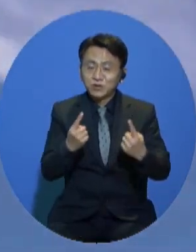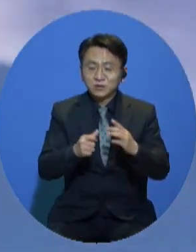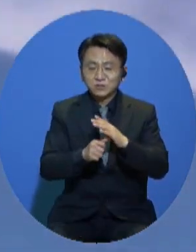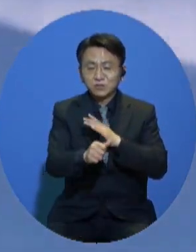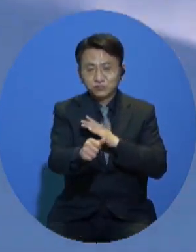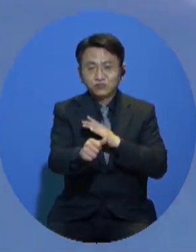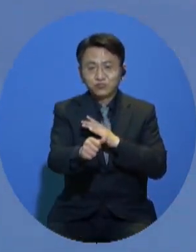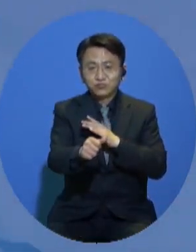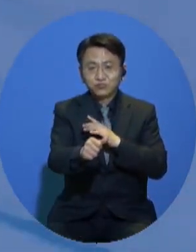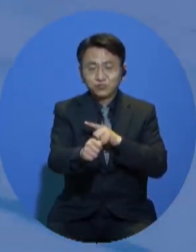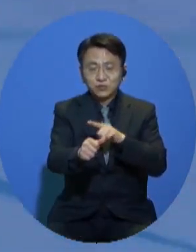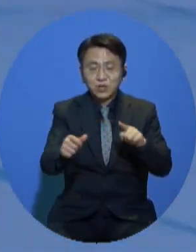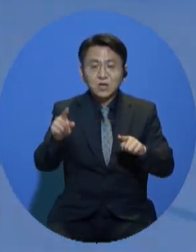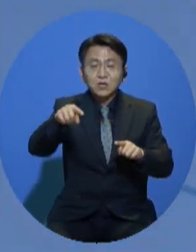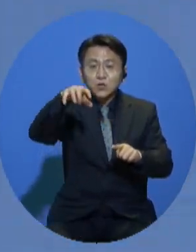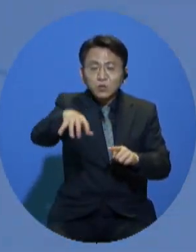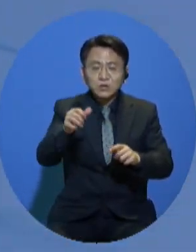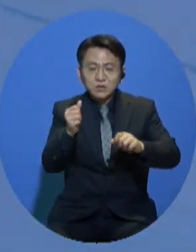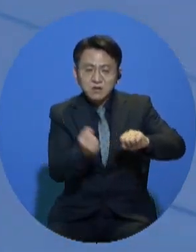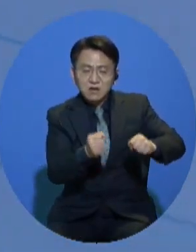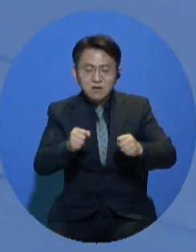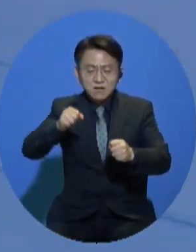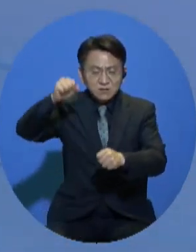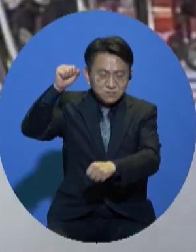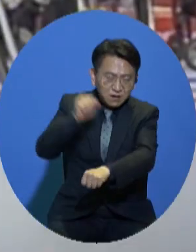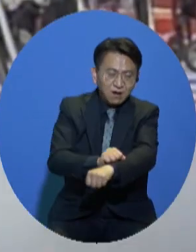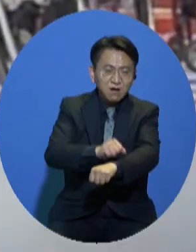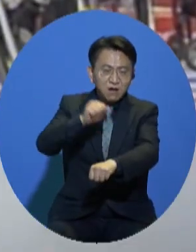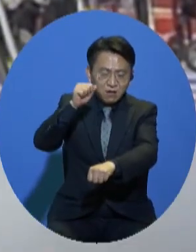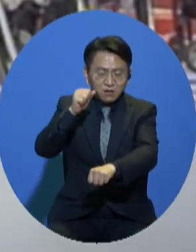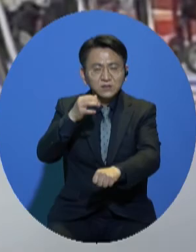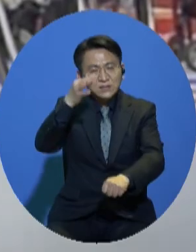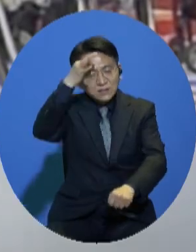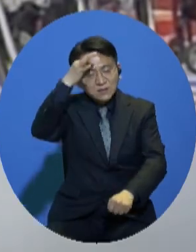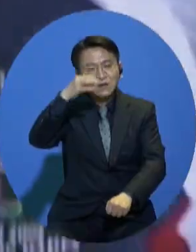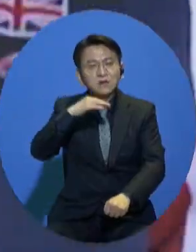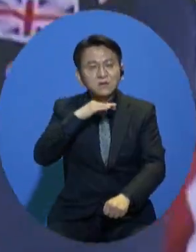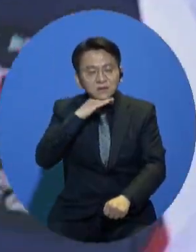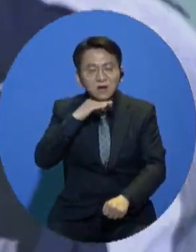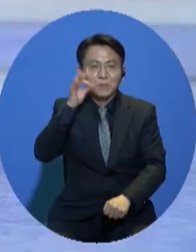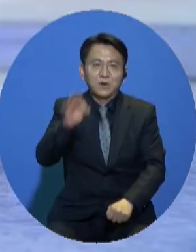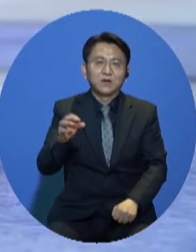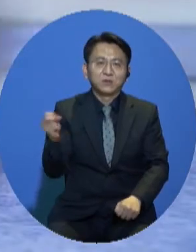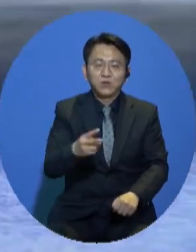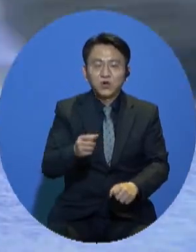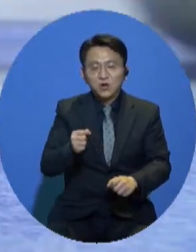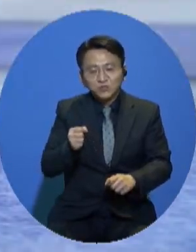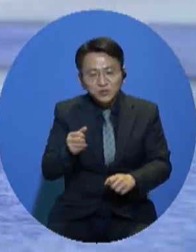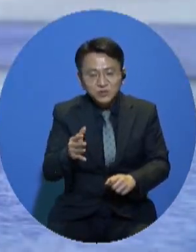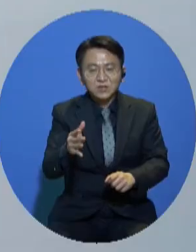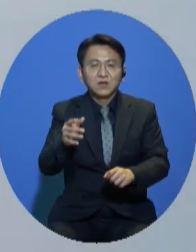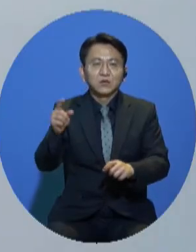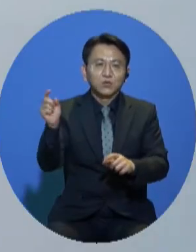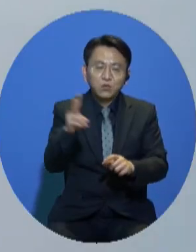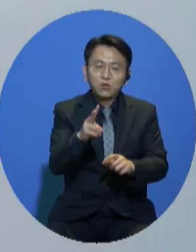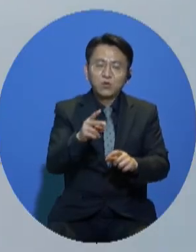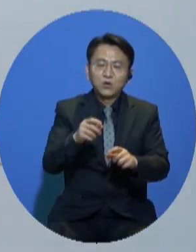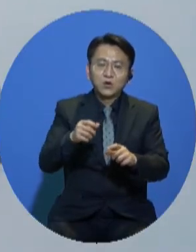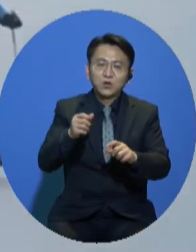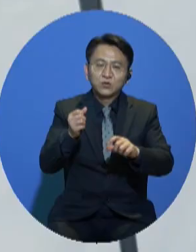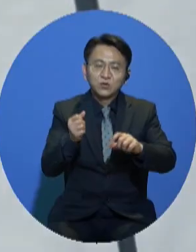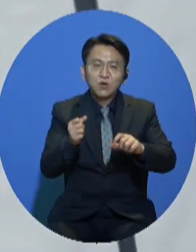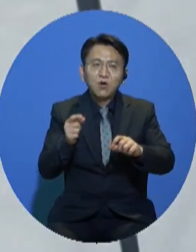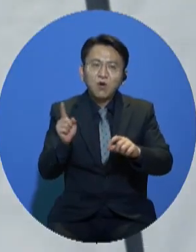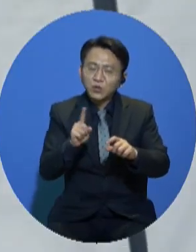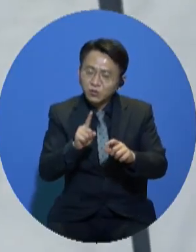선수들이 현장에서 어떤 역량을 보여줄지가 저는 크게 기대됩니다. 휠체어 컬링에서는 어떤 전략을 구사를